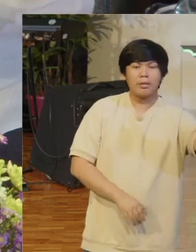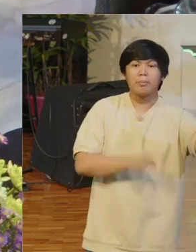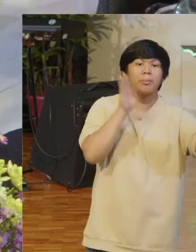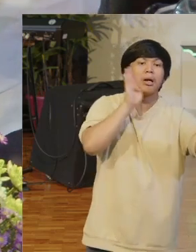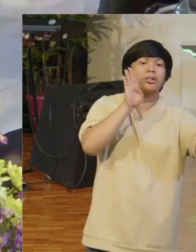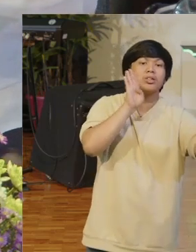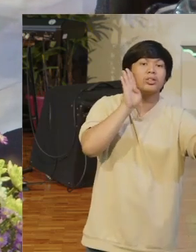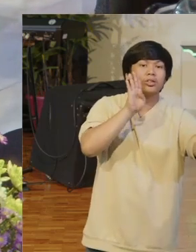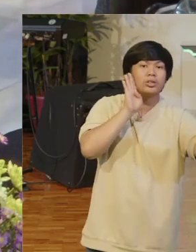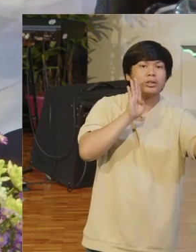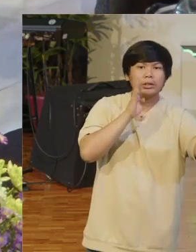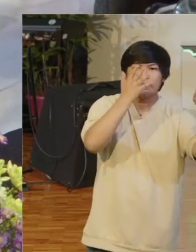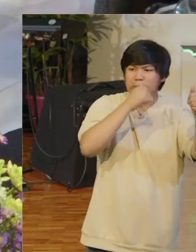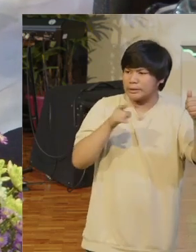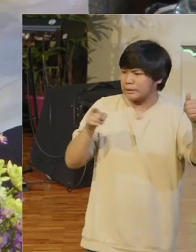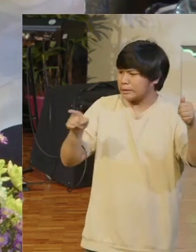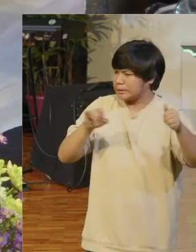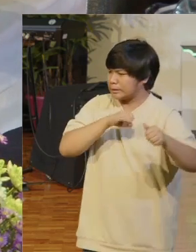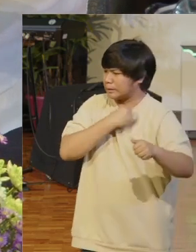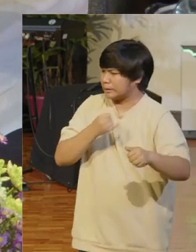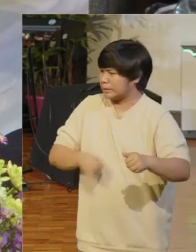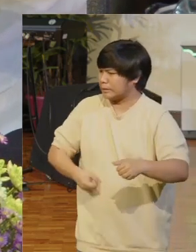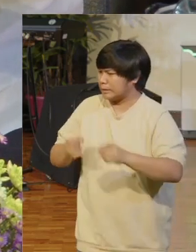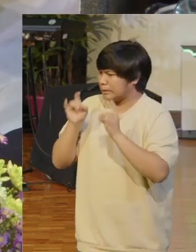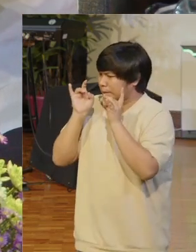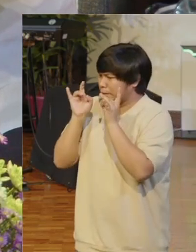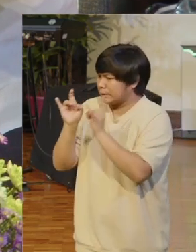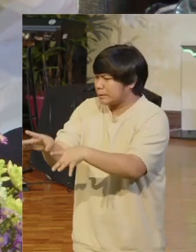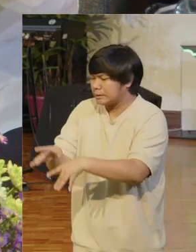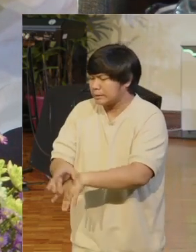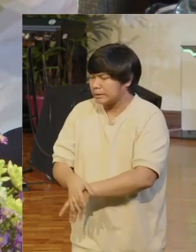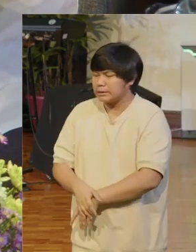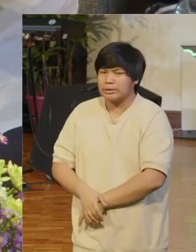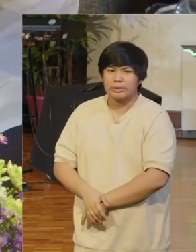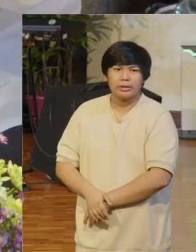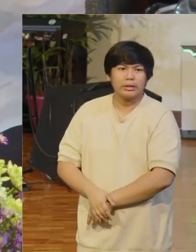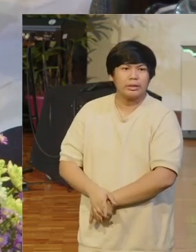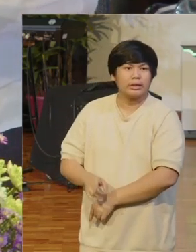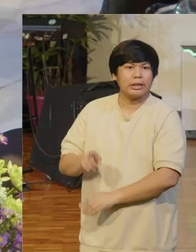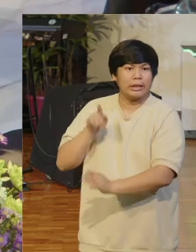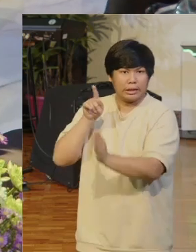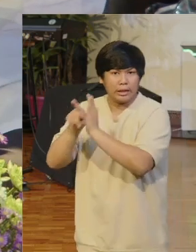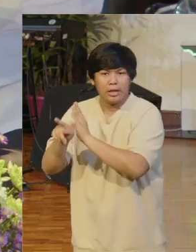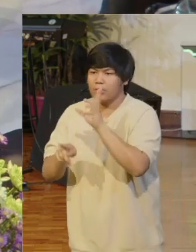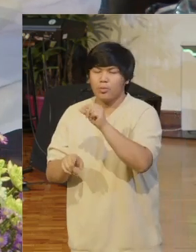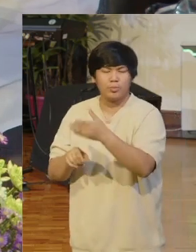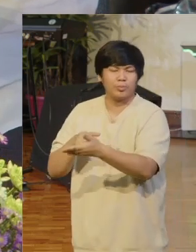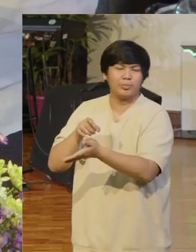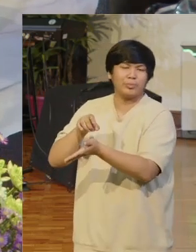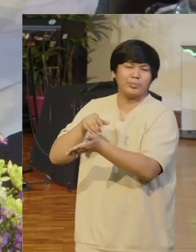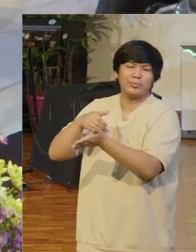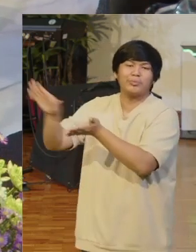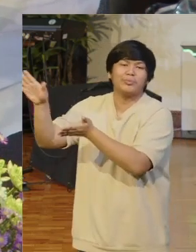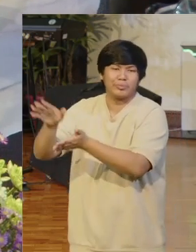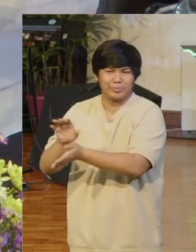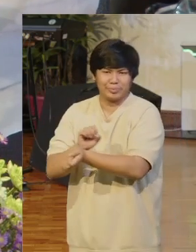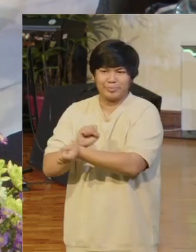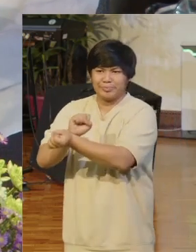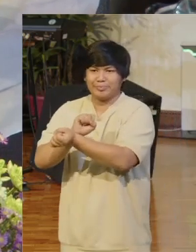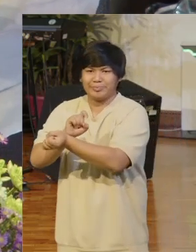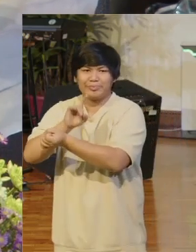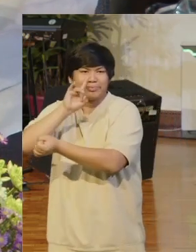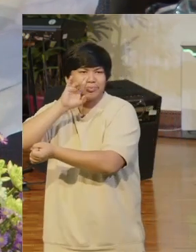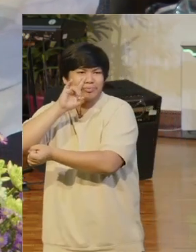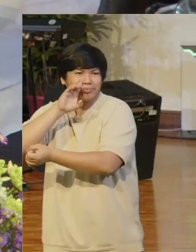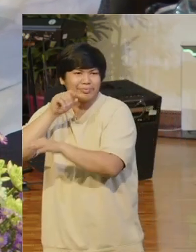siya ay binenta into slavery. Ang balak nga nila patayin Pero hindi siya namatay. Siya ay